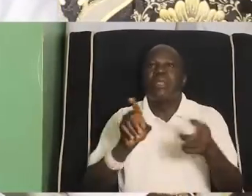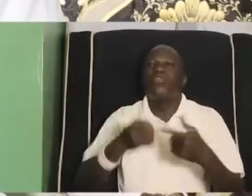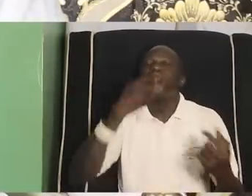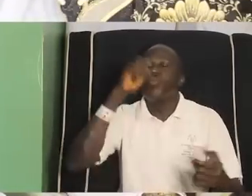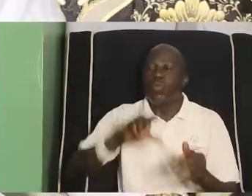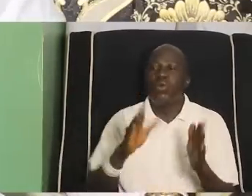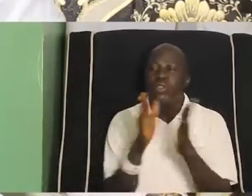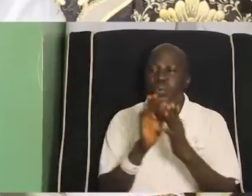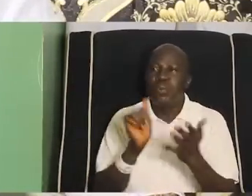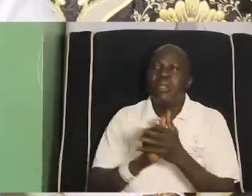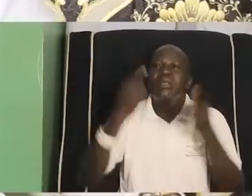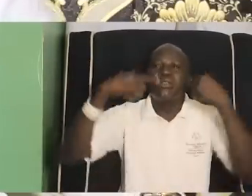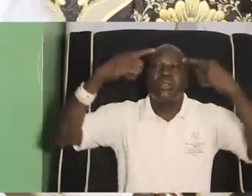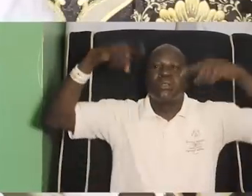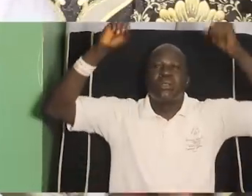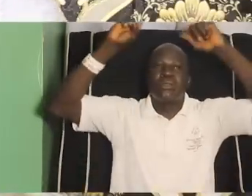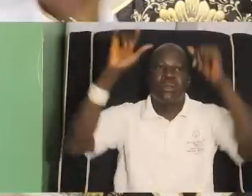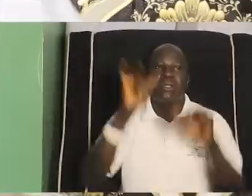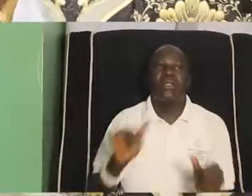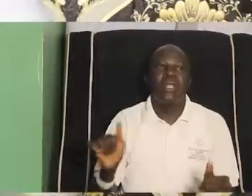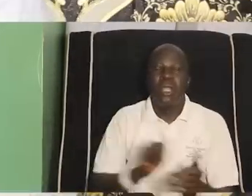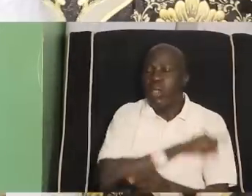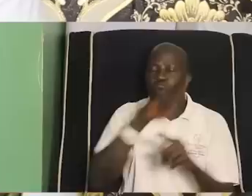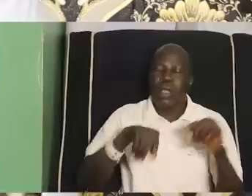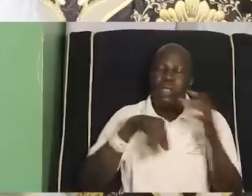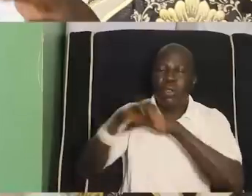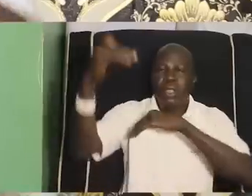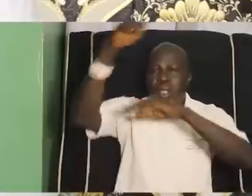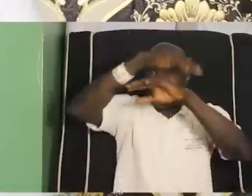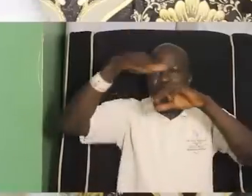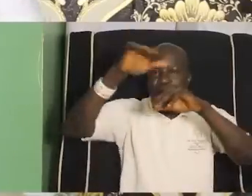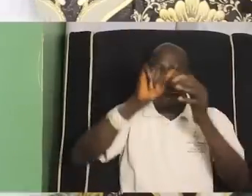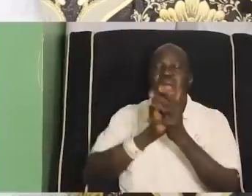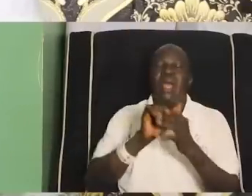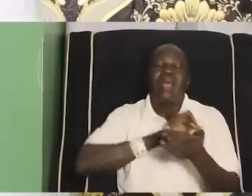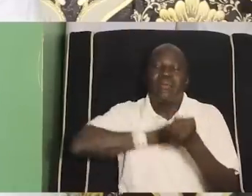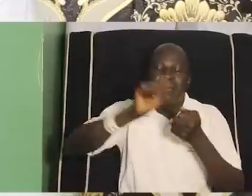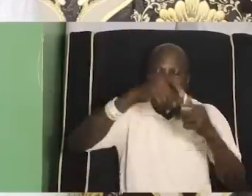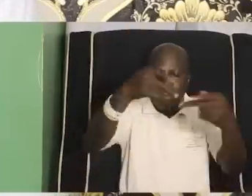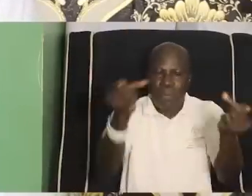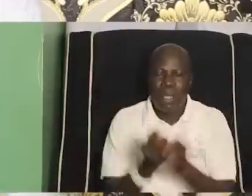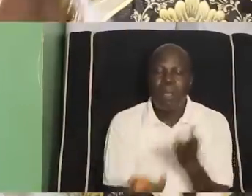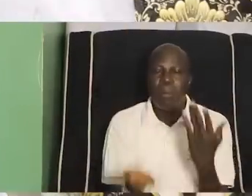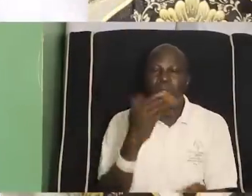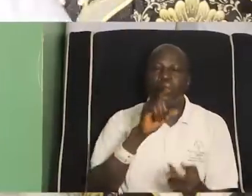pray. Ní àgbáyọrí. Successfully. Tó o bá wà lókèrè. If you are in